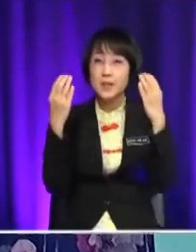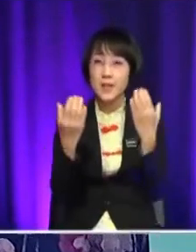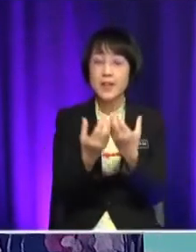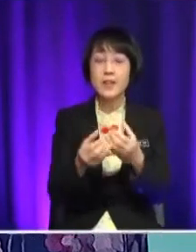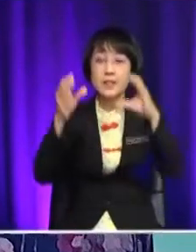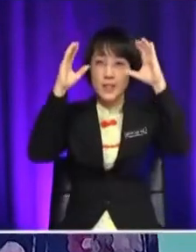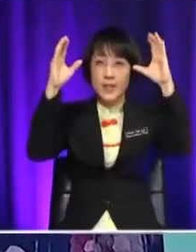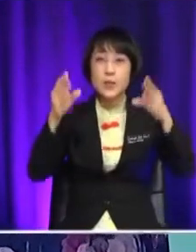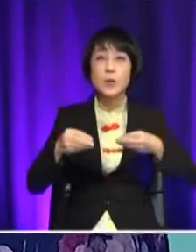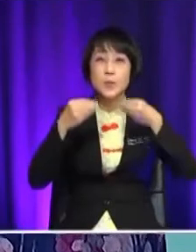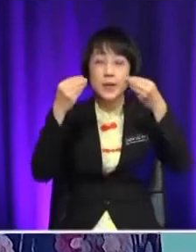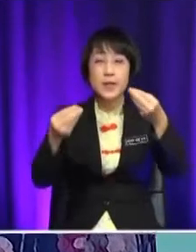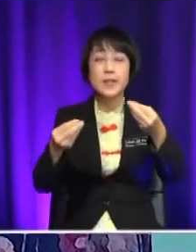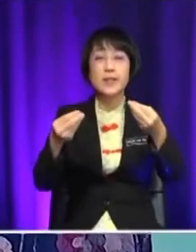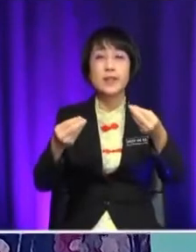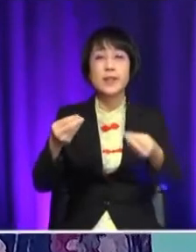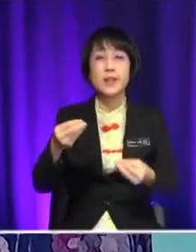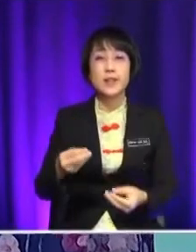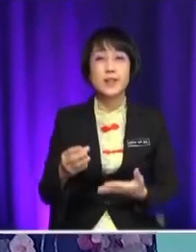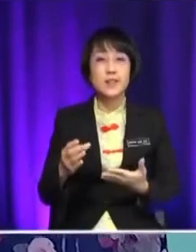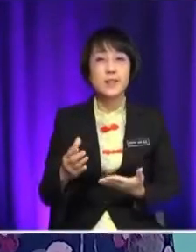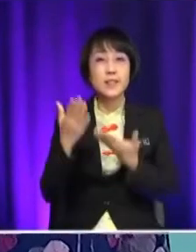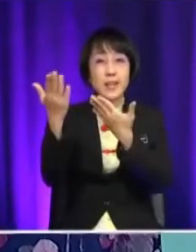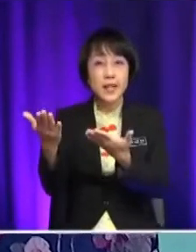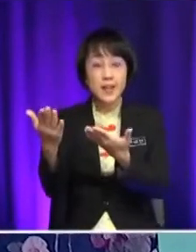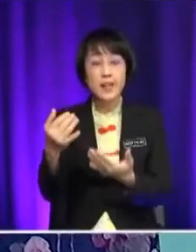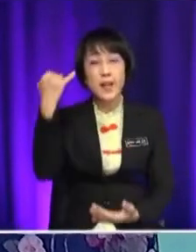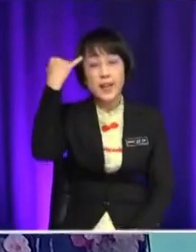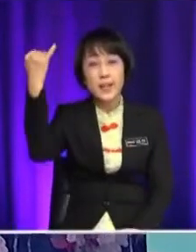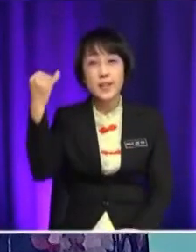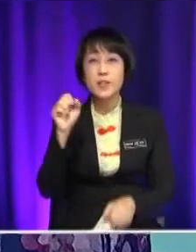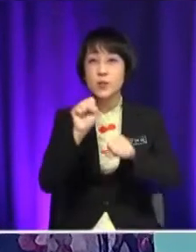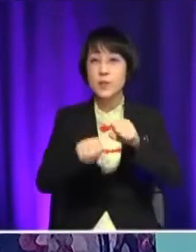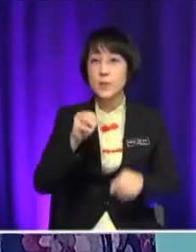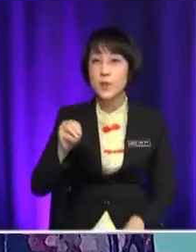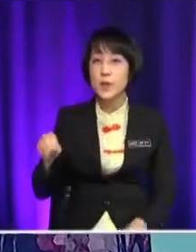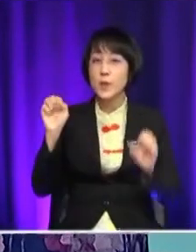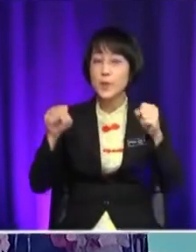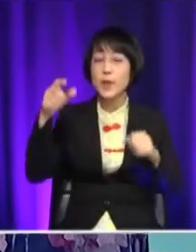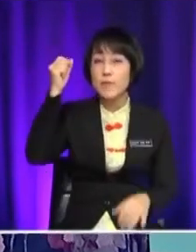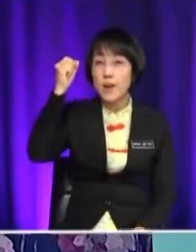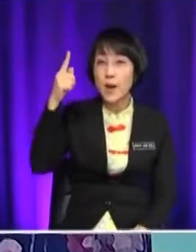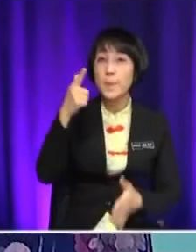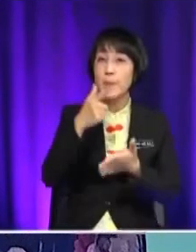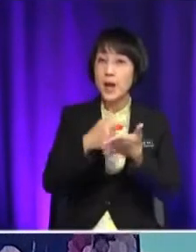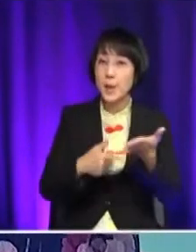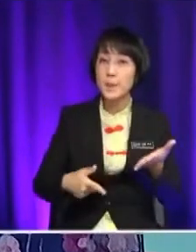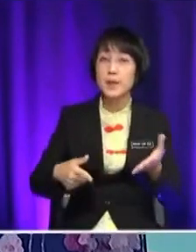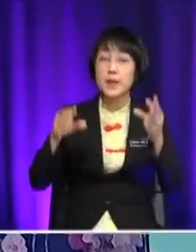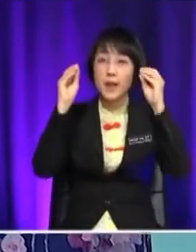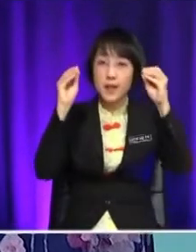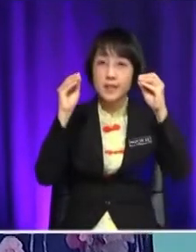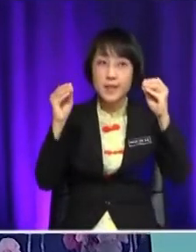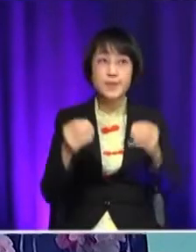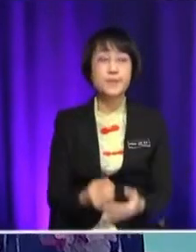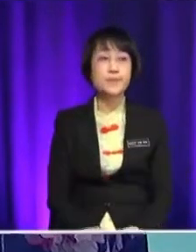beri cadangan penambahbaikan supaya murid ni dapat faham apa yang diajar pada hari tersebut. Ya? Kemudian